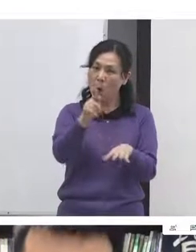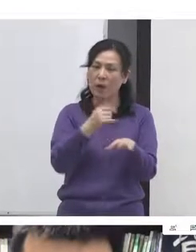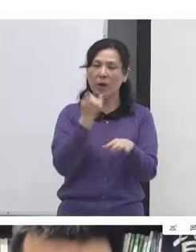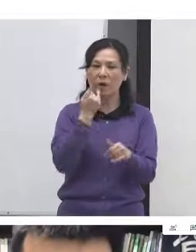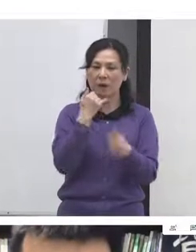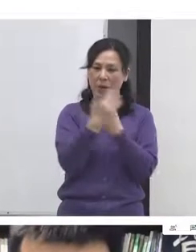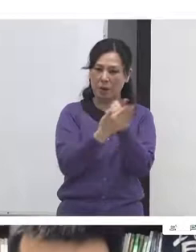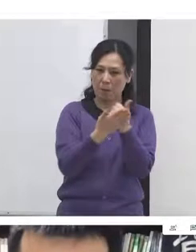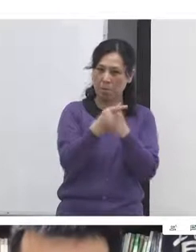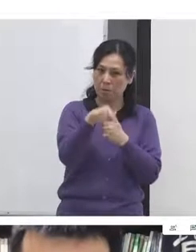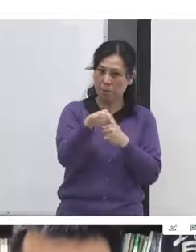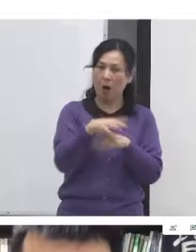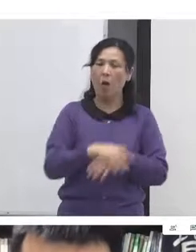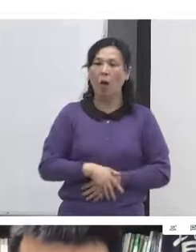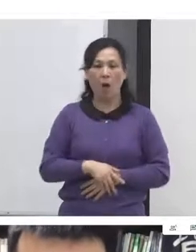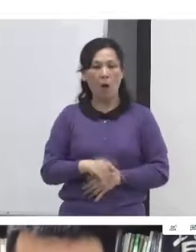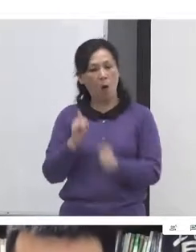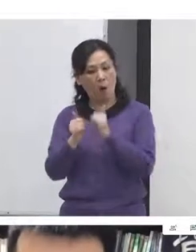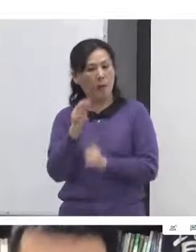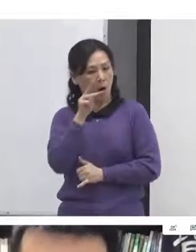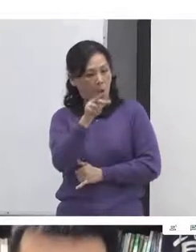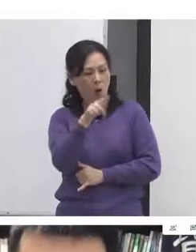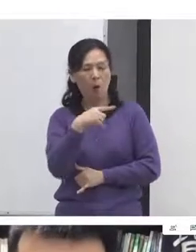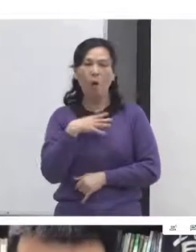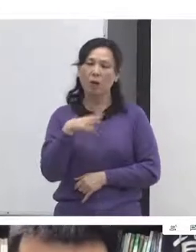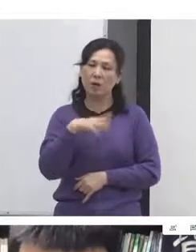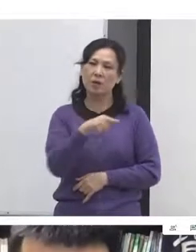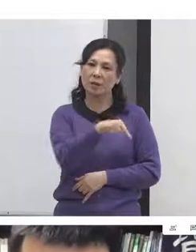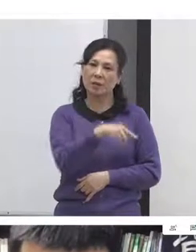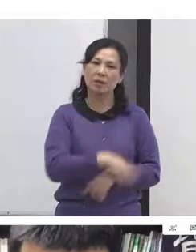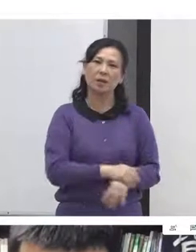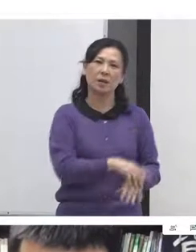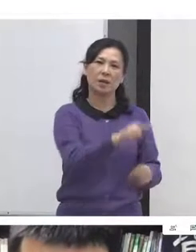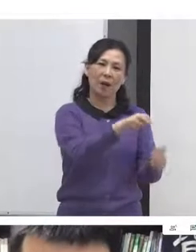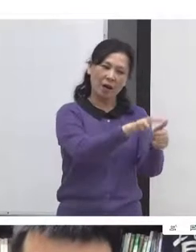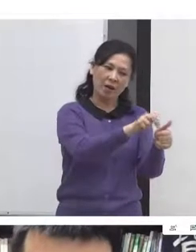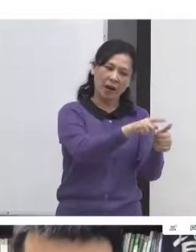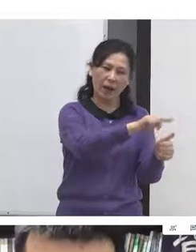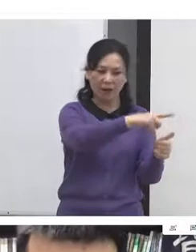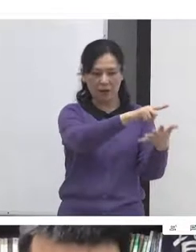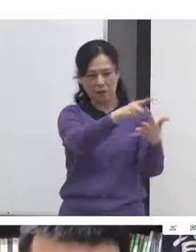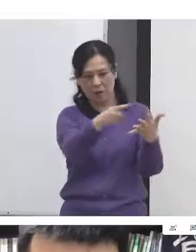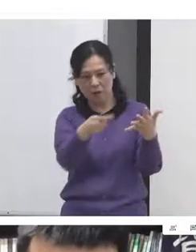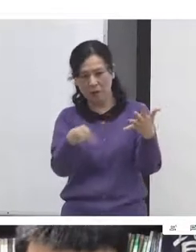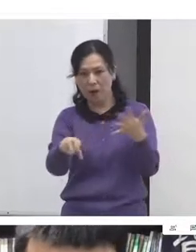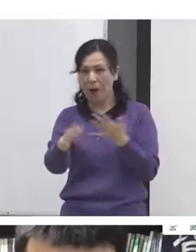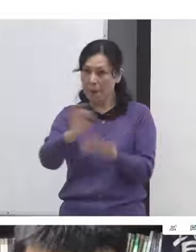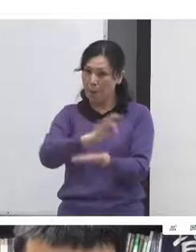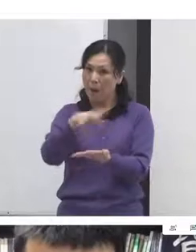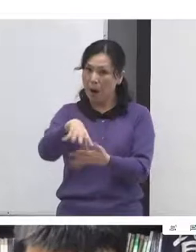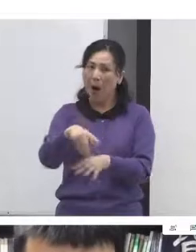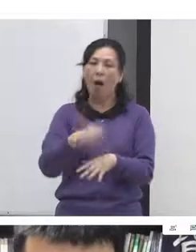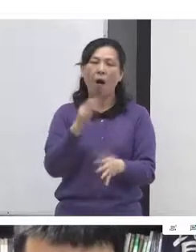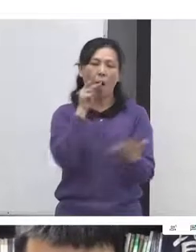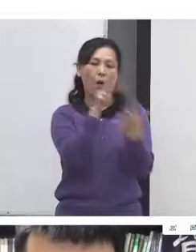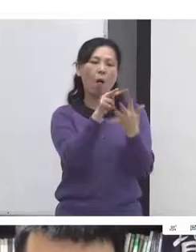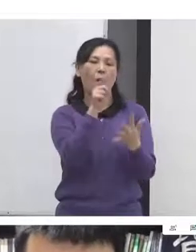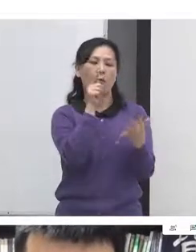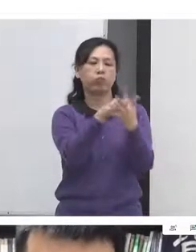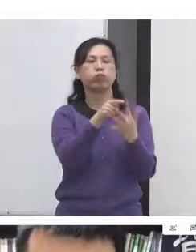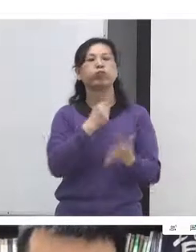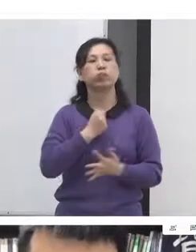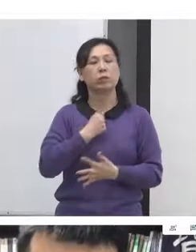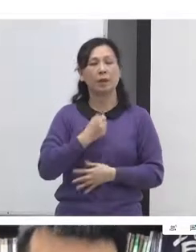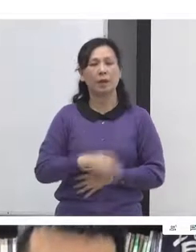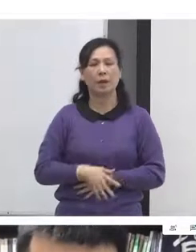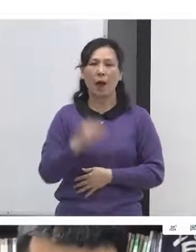的过程里面，我了解说它的产地到卖场之间都可以了解。那如果没有这个没有台湾的产销履历的部分，其实就